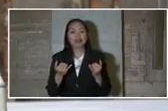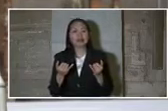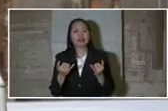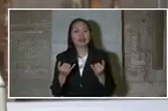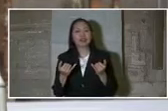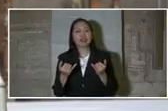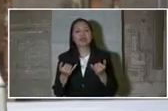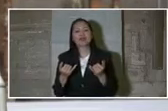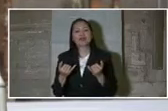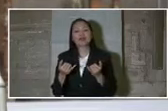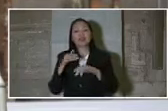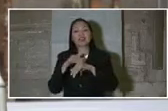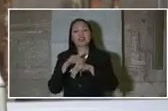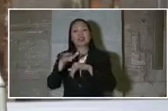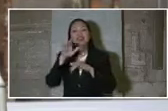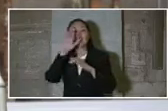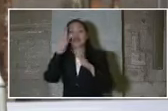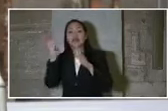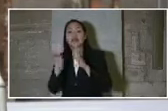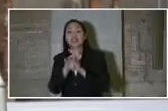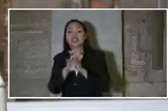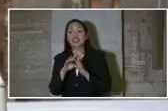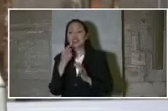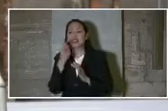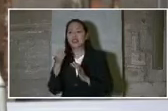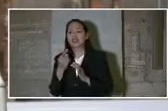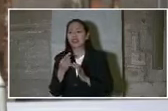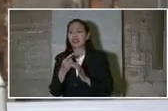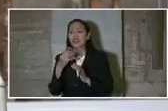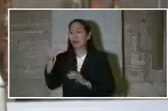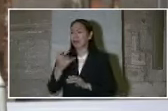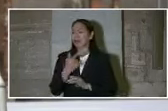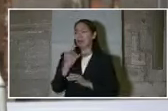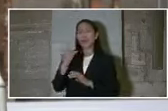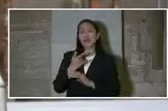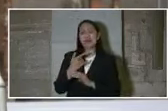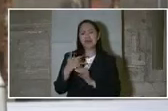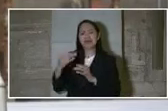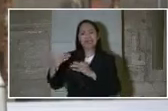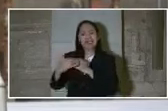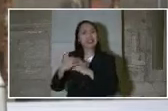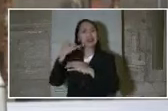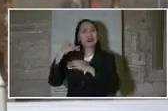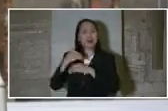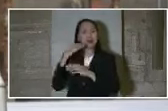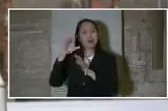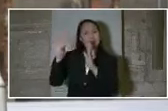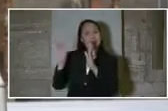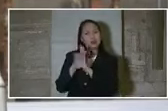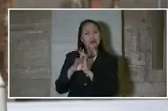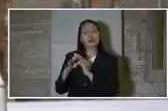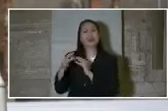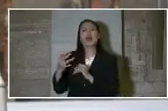nagpadala lang ng picture sa'yo. Sasabihin mo, ay mahal na niya ako, no? Pinadalhan niya ako ng picture, no?